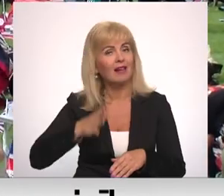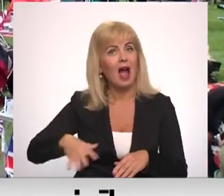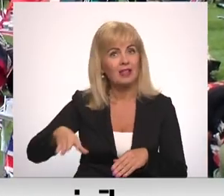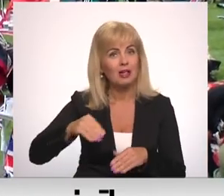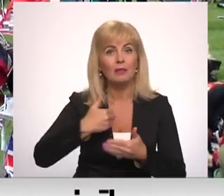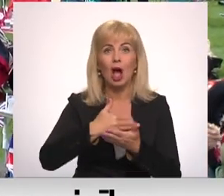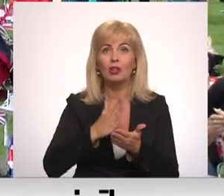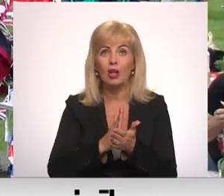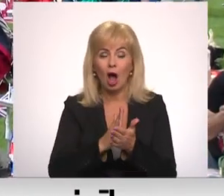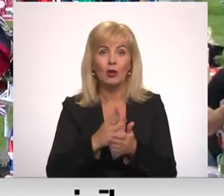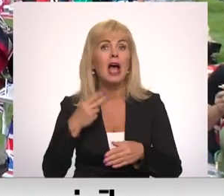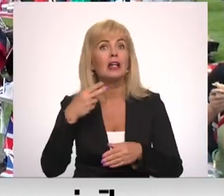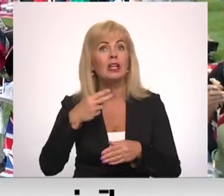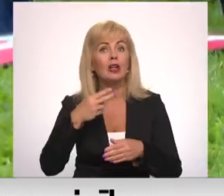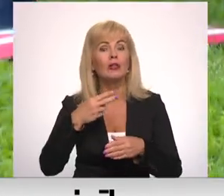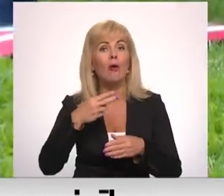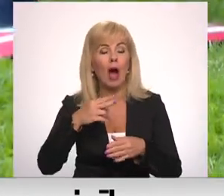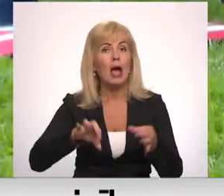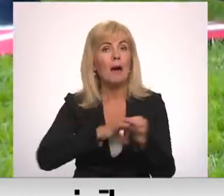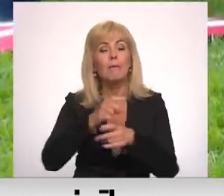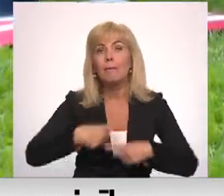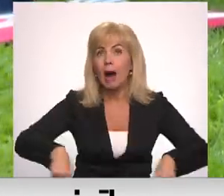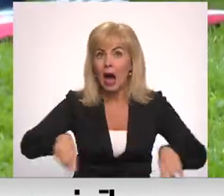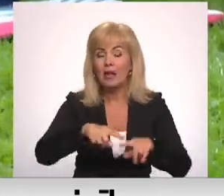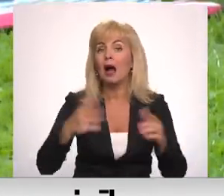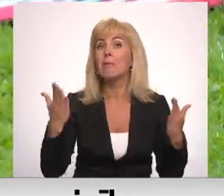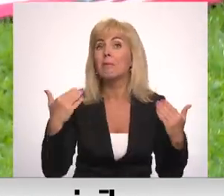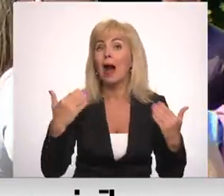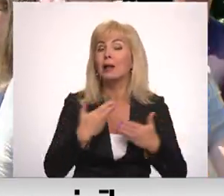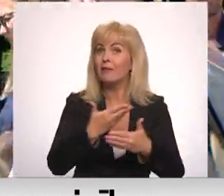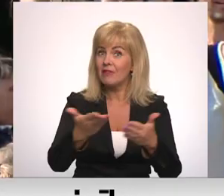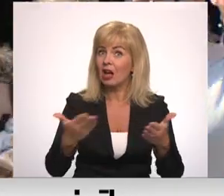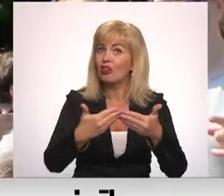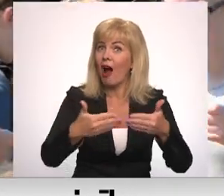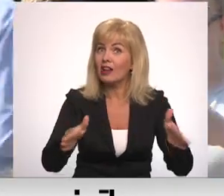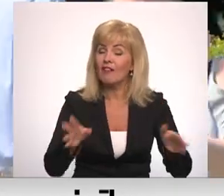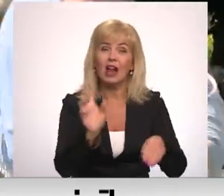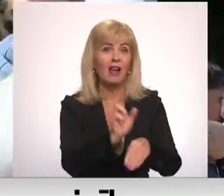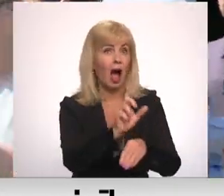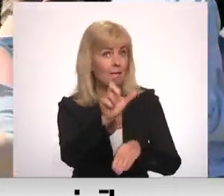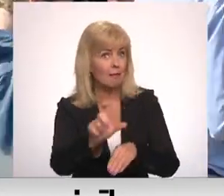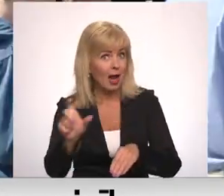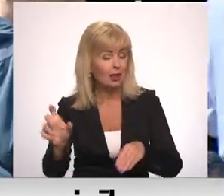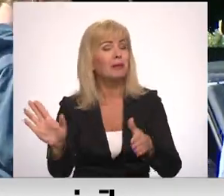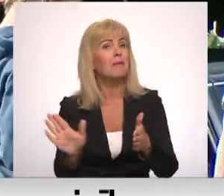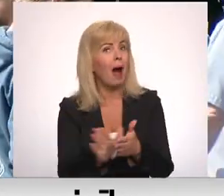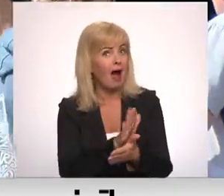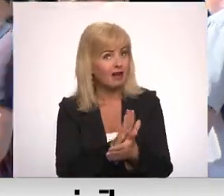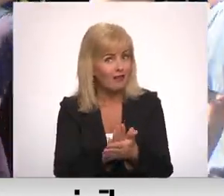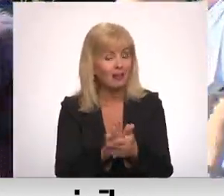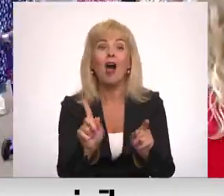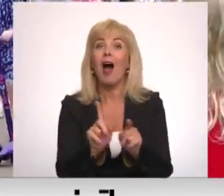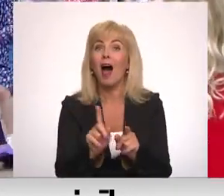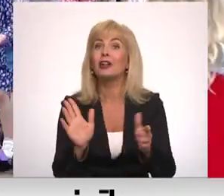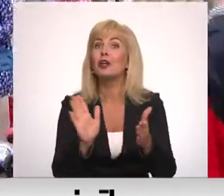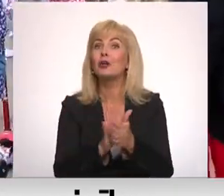no 2000 hektāru plašā parka parasti ir atvērta apmeklētājiem pilnīgi par velti, arī